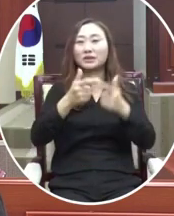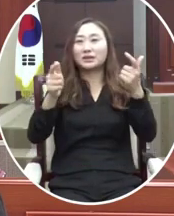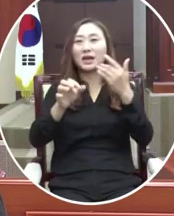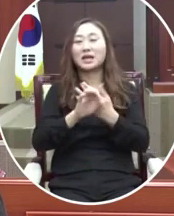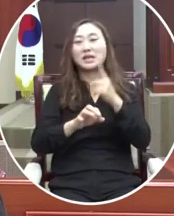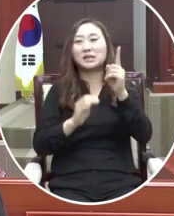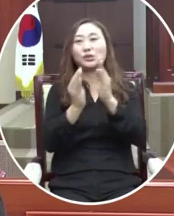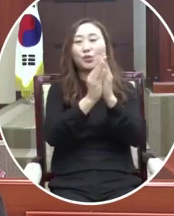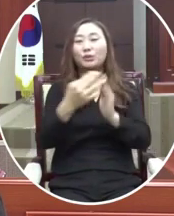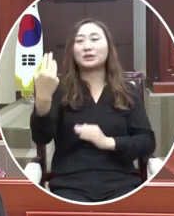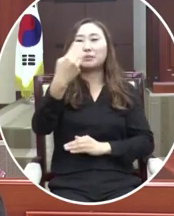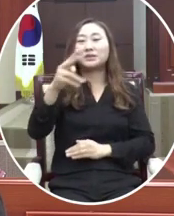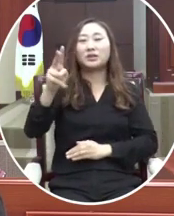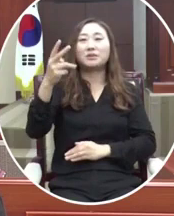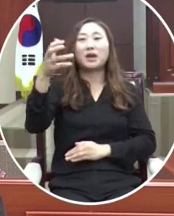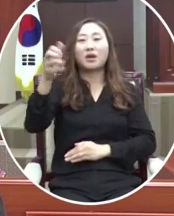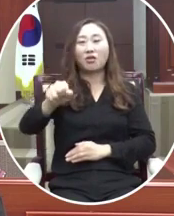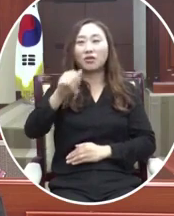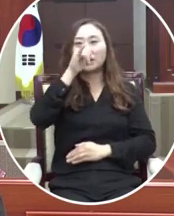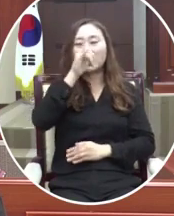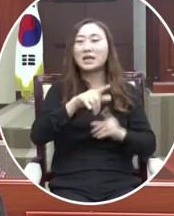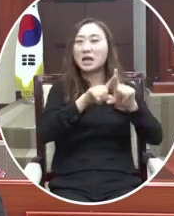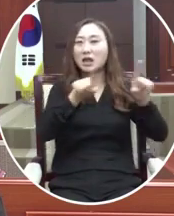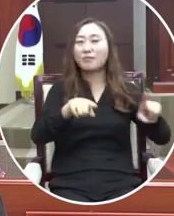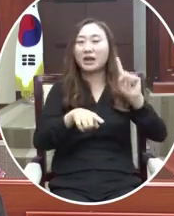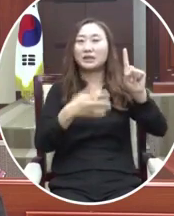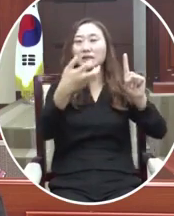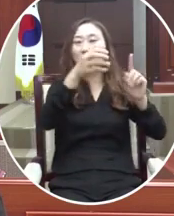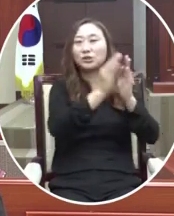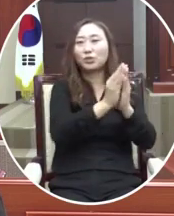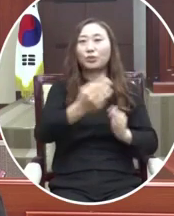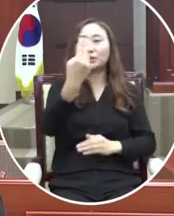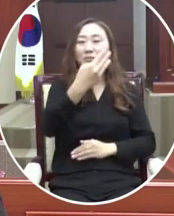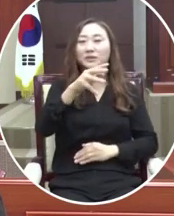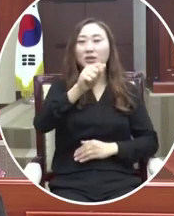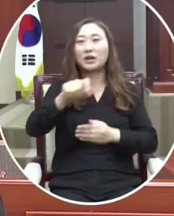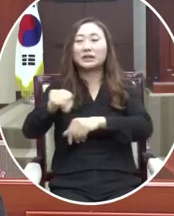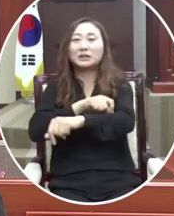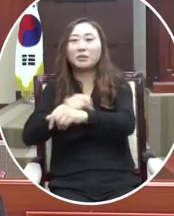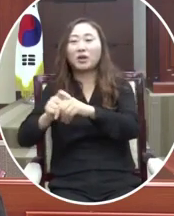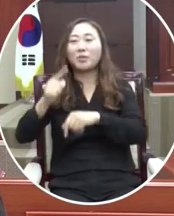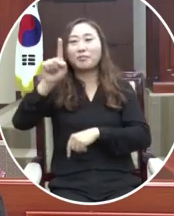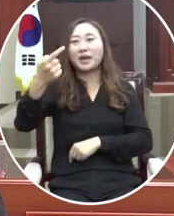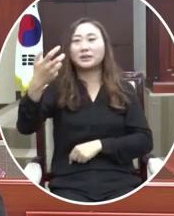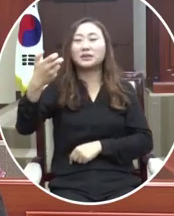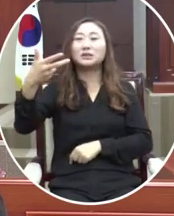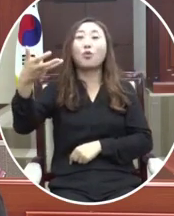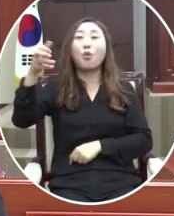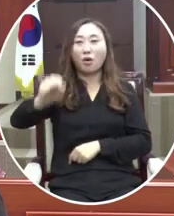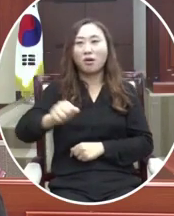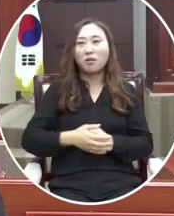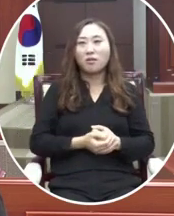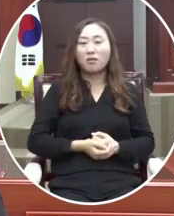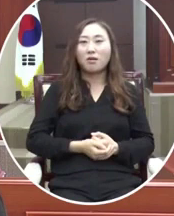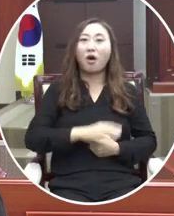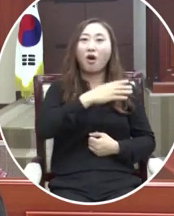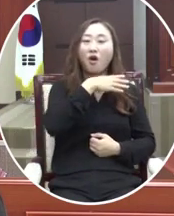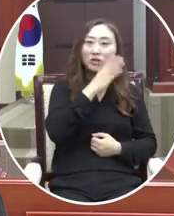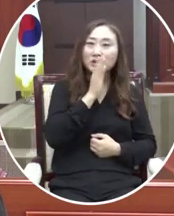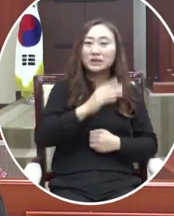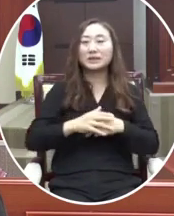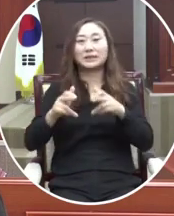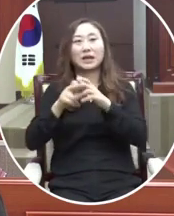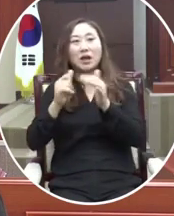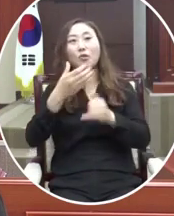3,268 원 규모로 일반에게 1조 393억원 특별에게 175억 원입니다 어르신과